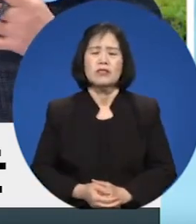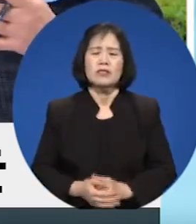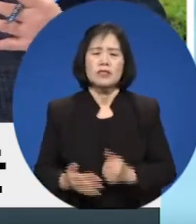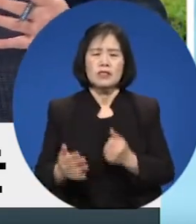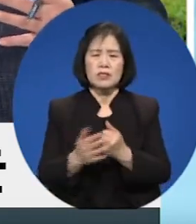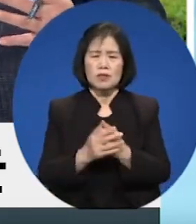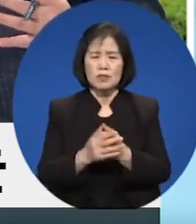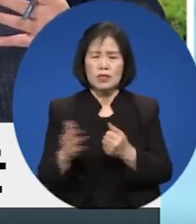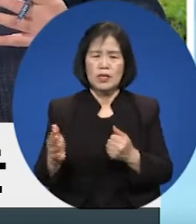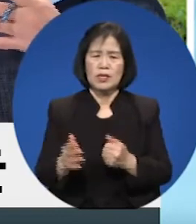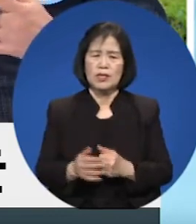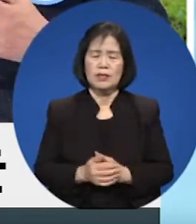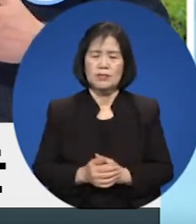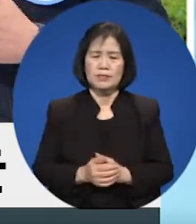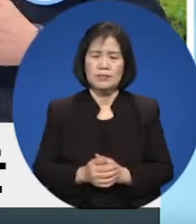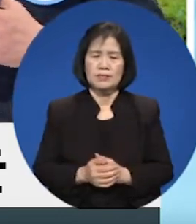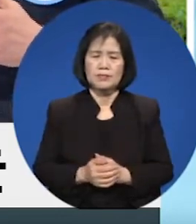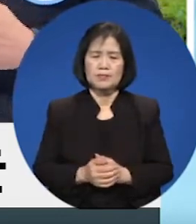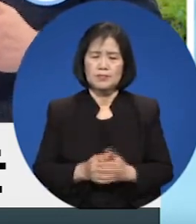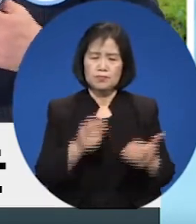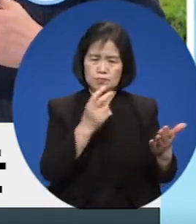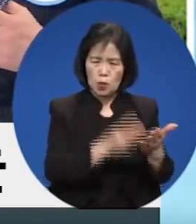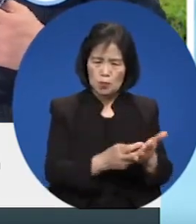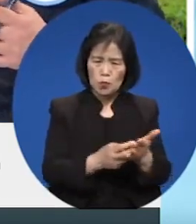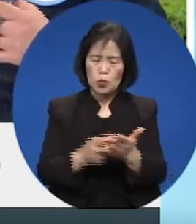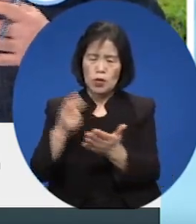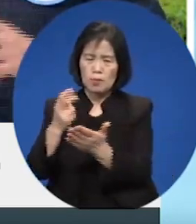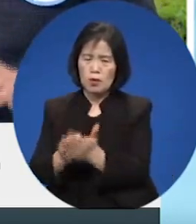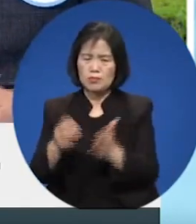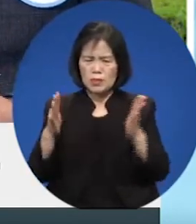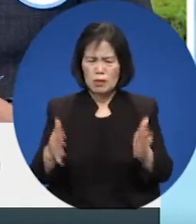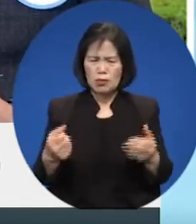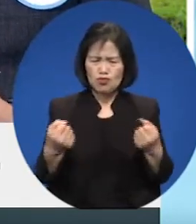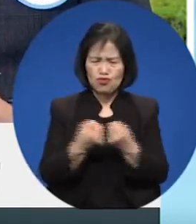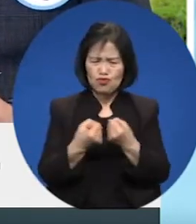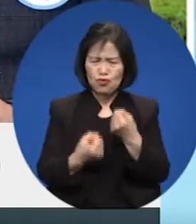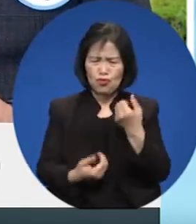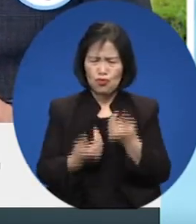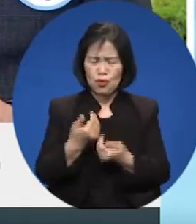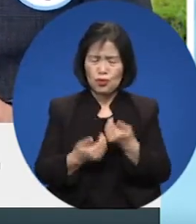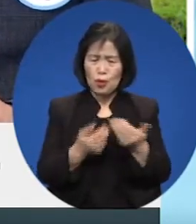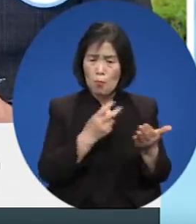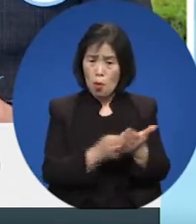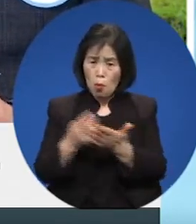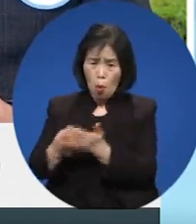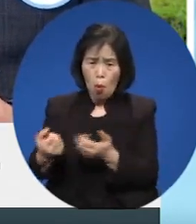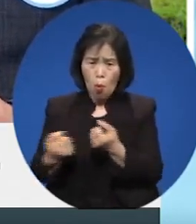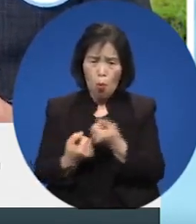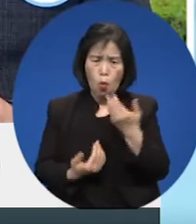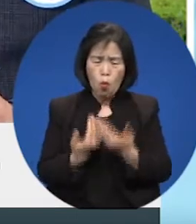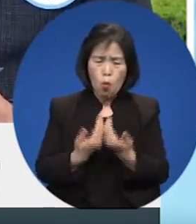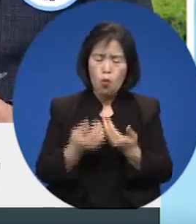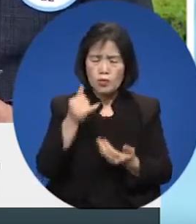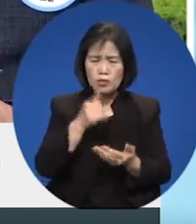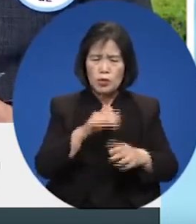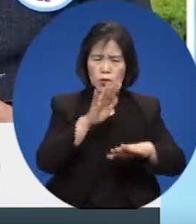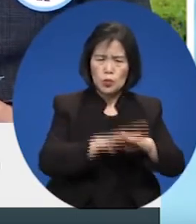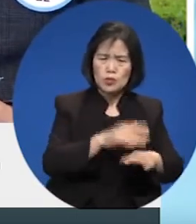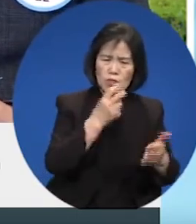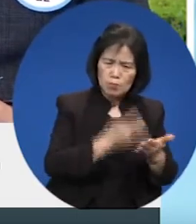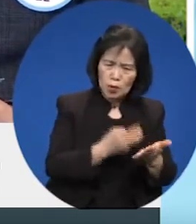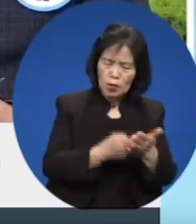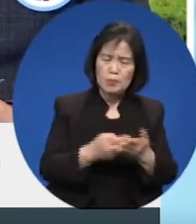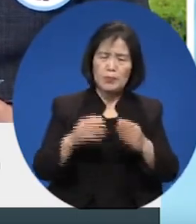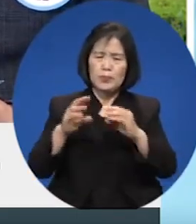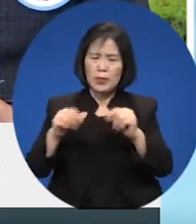굉장히 에 뭐 법과 법사위에 지금 충돌되는 부분들을 많기 때문에 농지법 택지